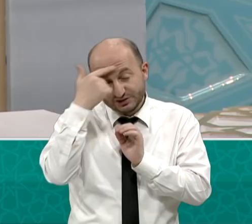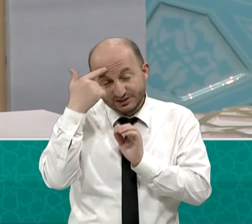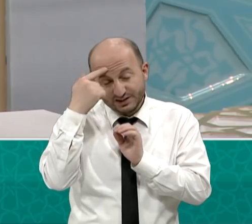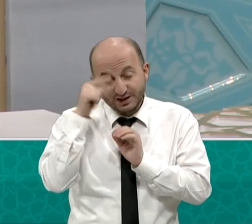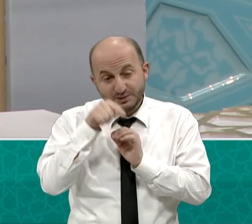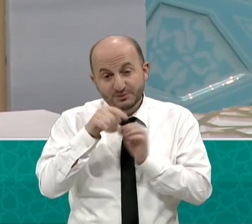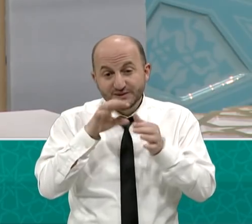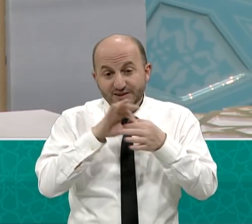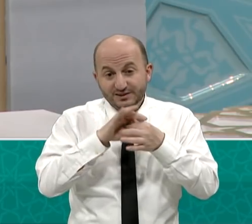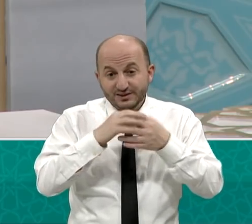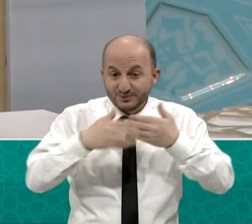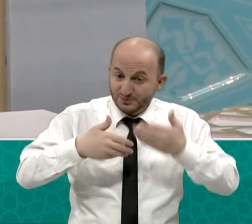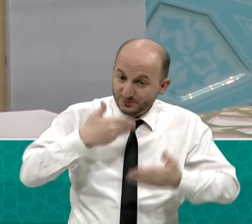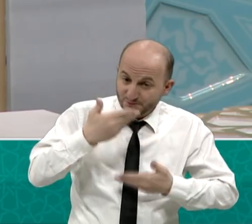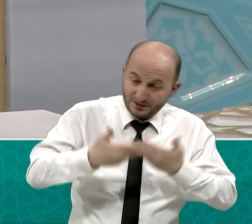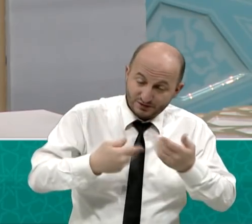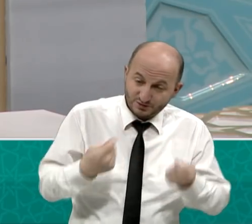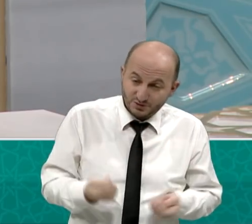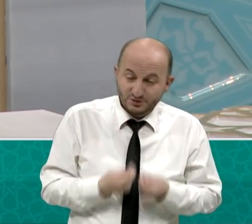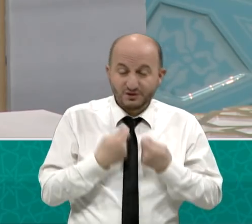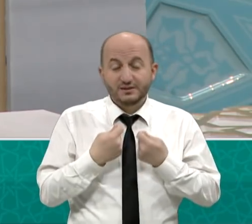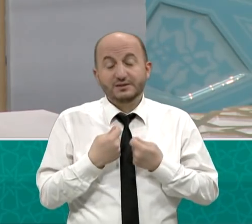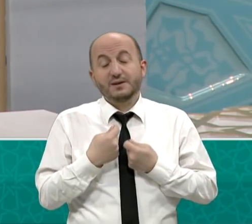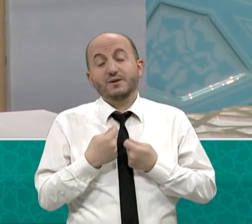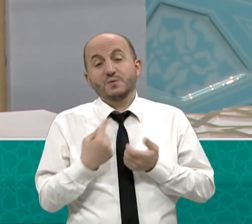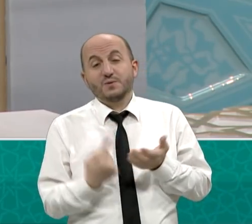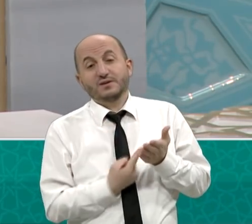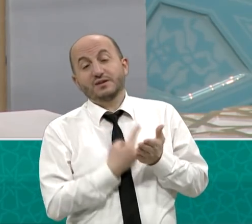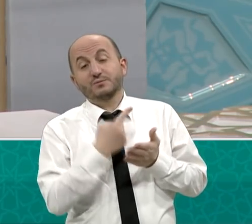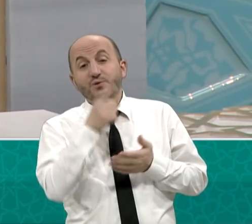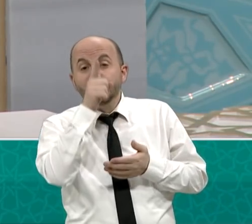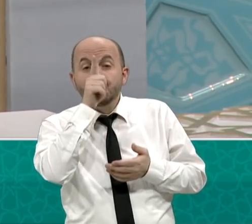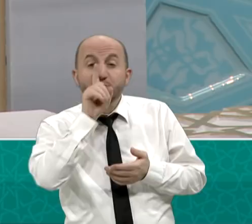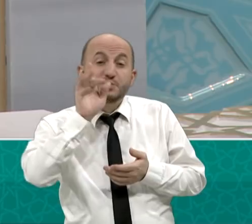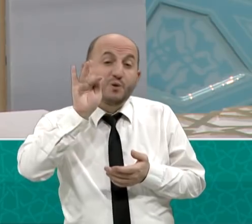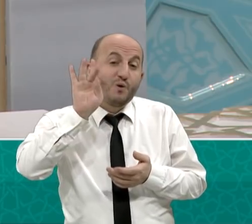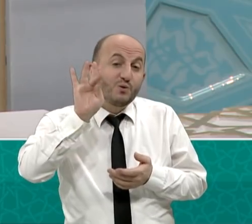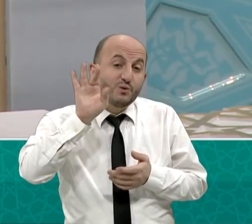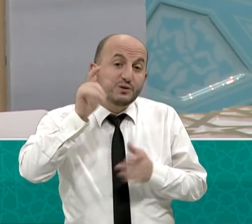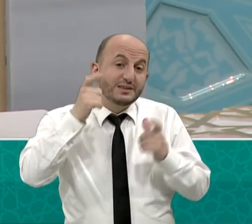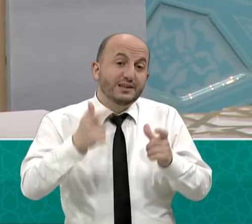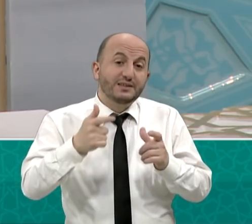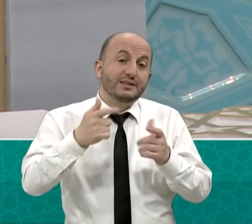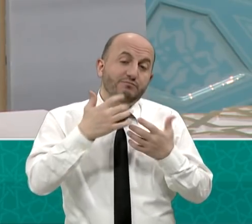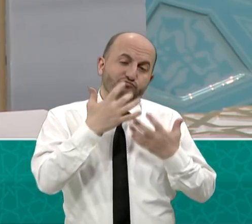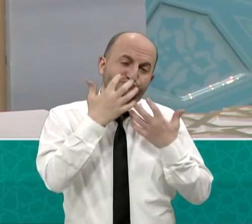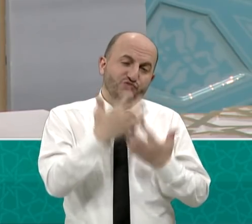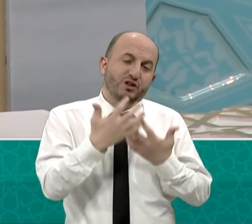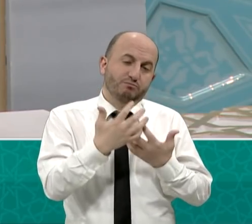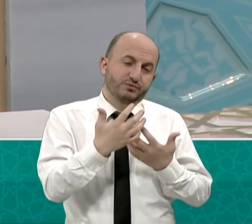alakalı konuşmaya çalışacağız. Dediğim gibi Kur'an-ı Kerim'de 114 yerde rahmet sıfatı yer